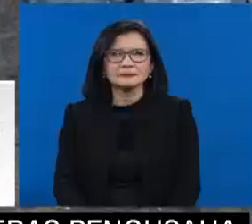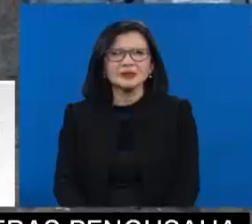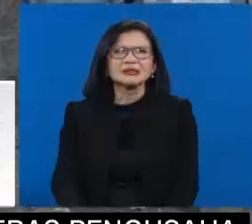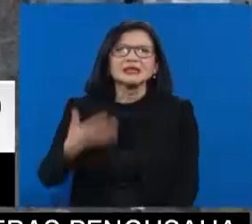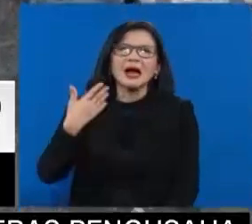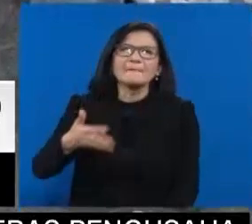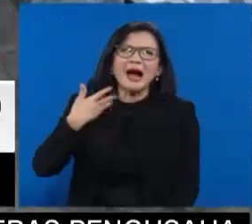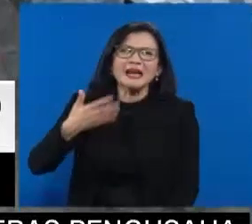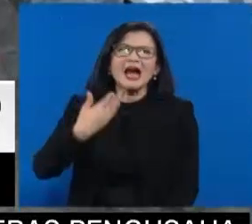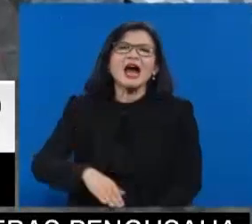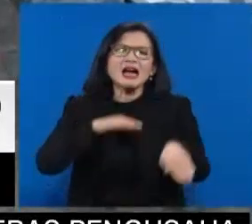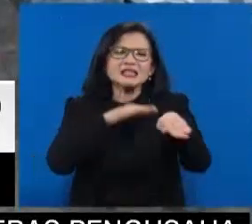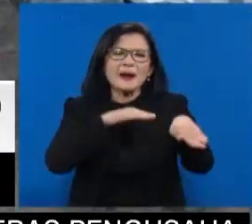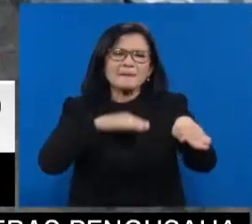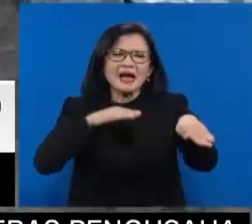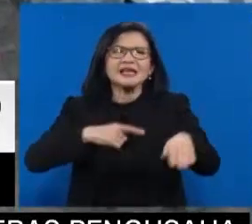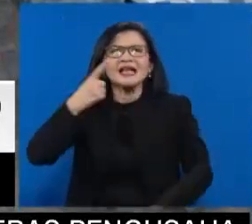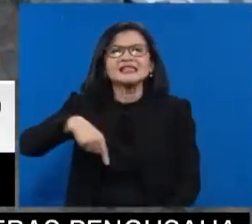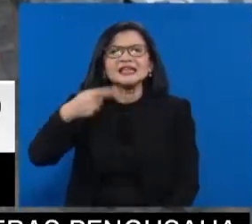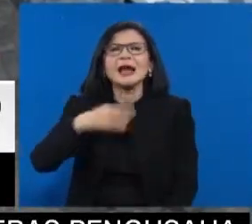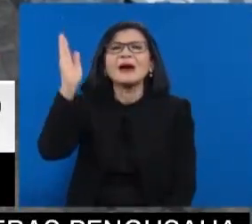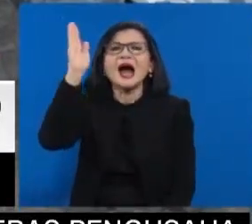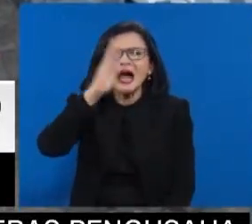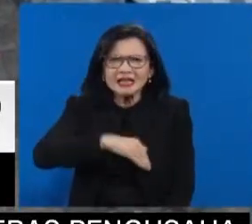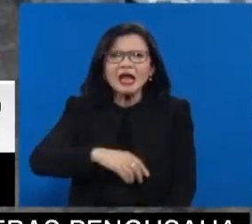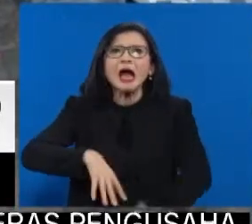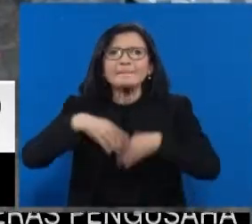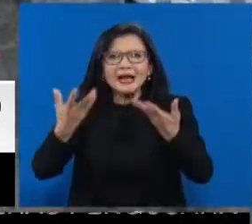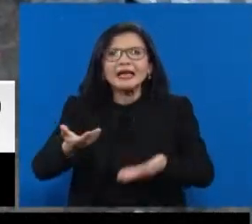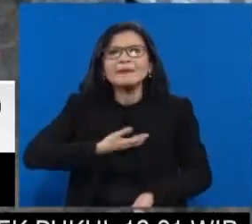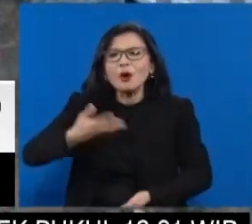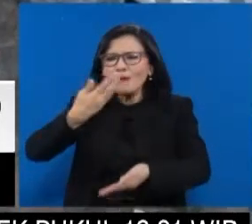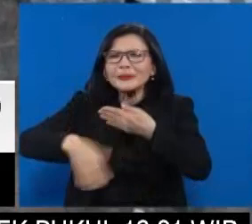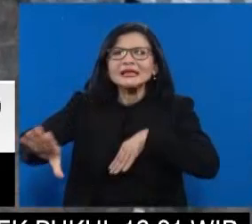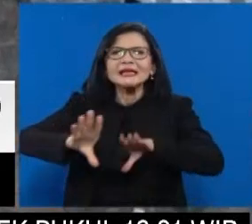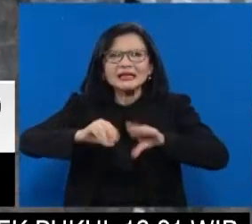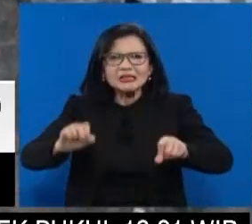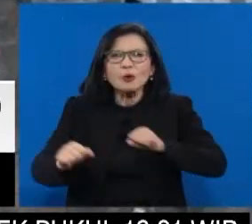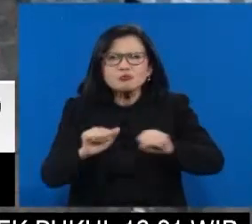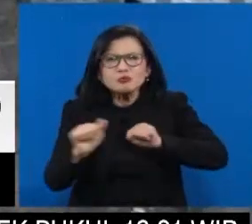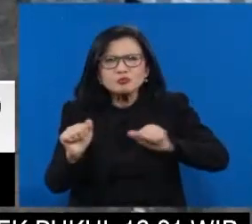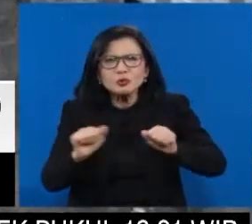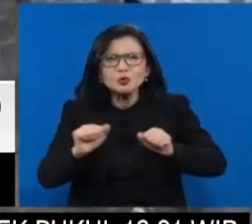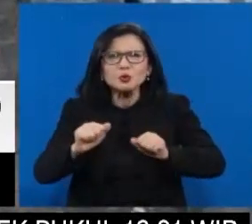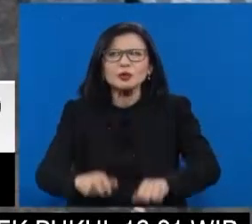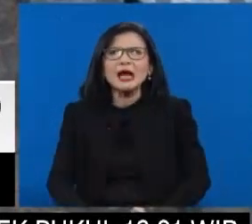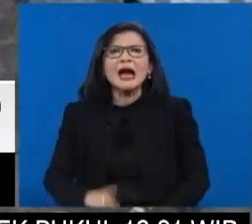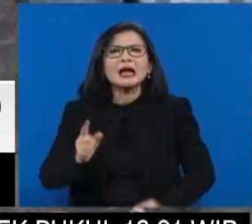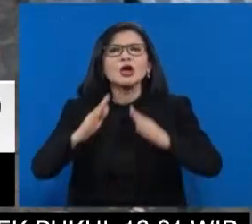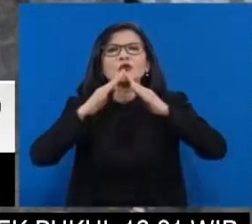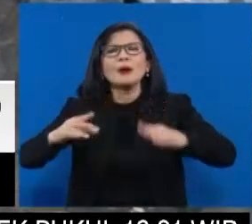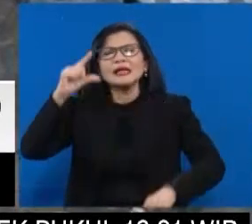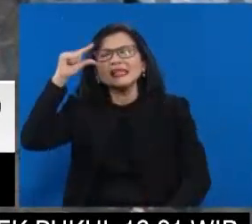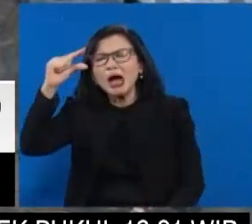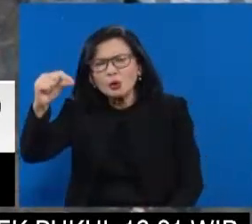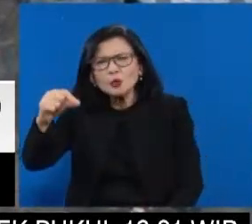Panas, macet, tiap hari kayak gini, apalagi kalau mau berangkat kerja, ngejar buru-buru, kalau rumahnya jauh,